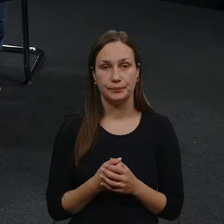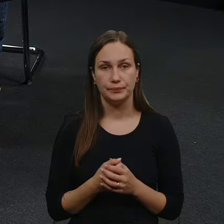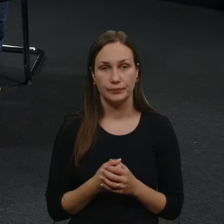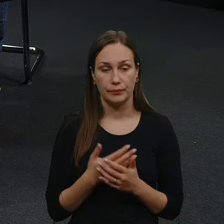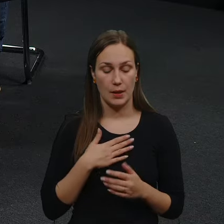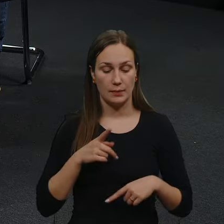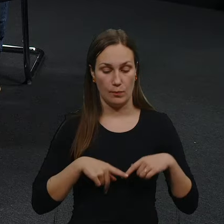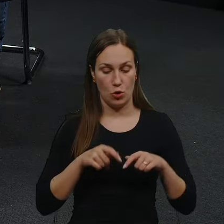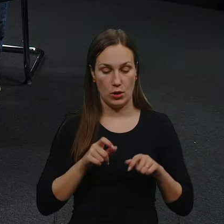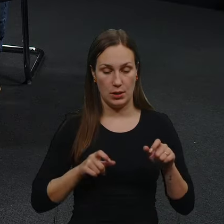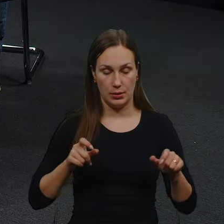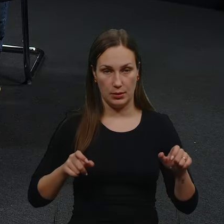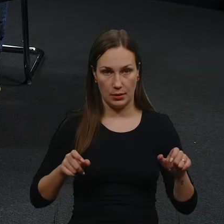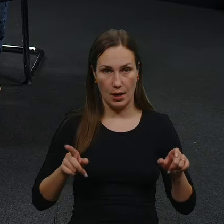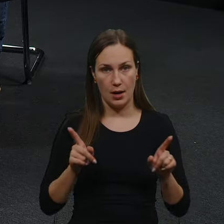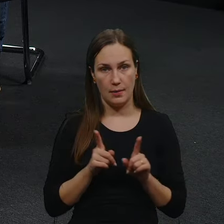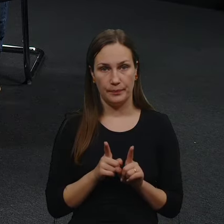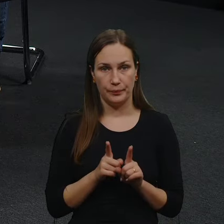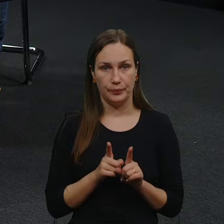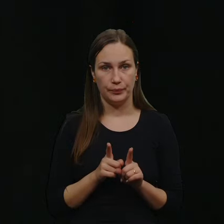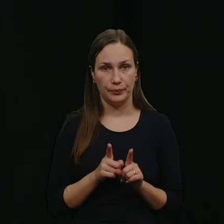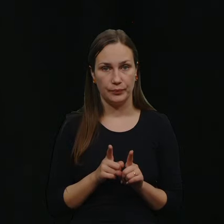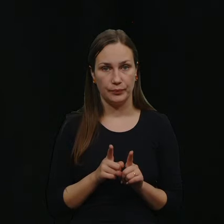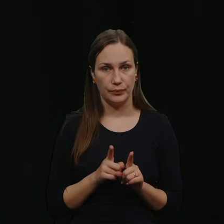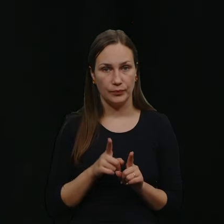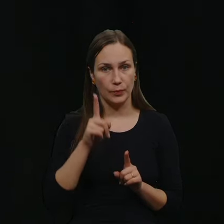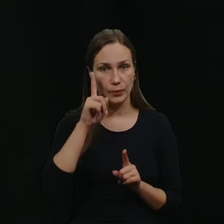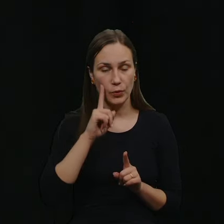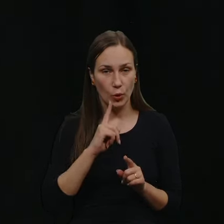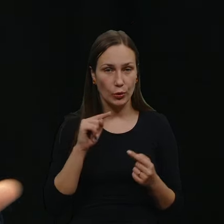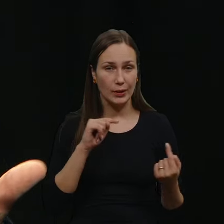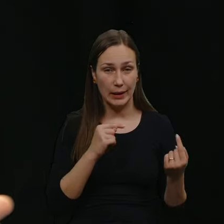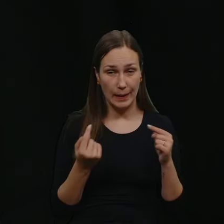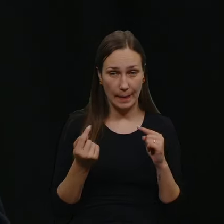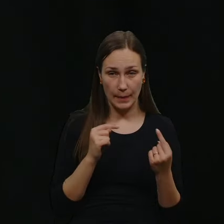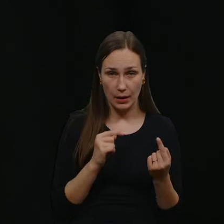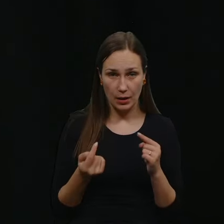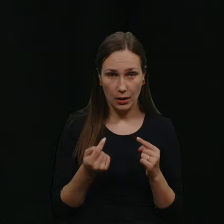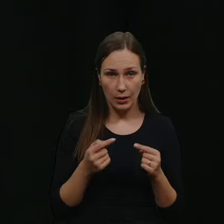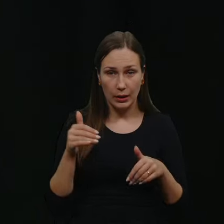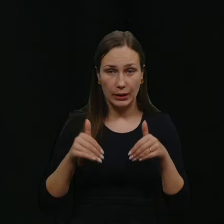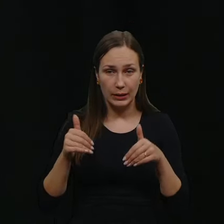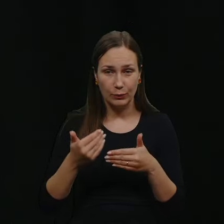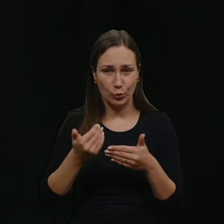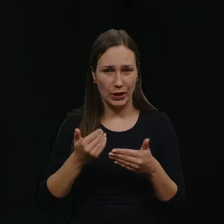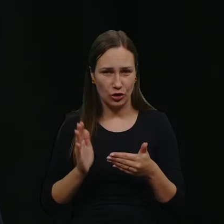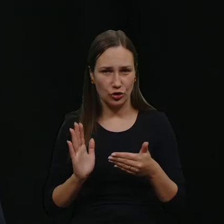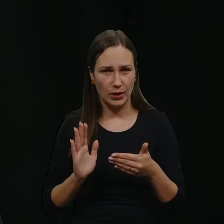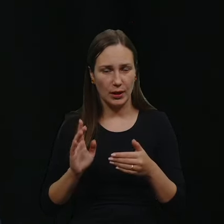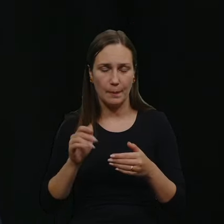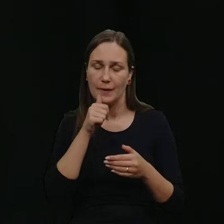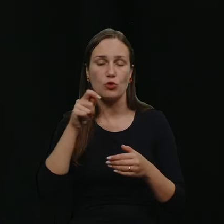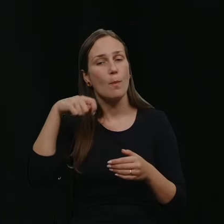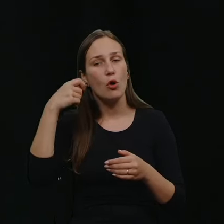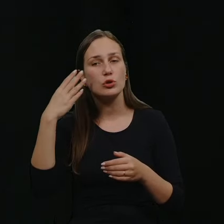kai politikai dažnai būname, nu, jeigu tu nori daryti tam tikrus debatus, ne prieš rinkimus, bet mokslo metais,